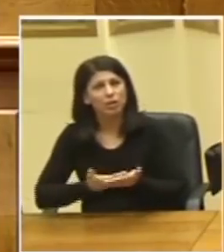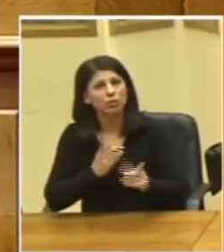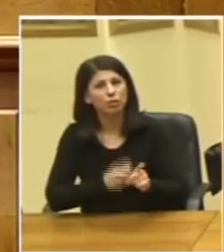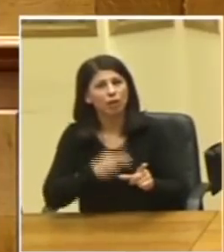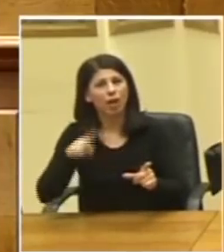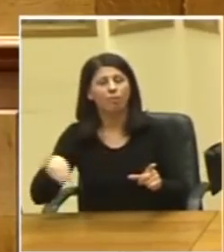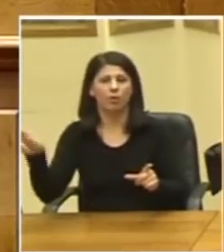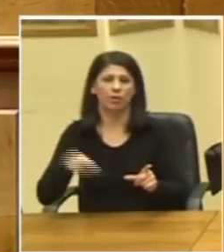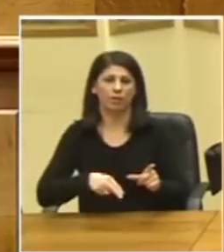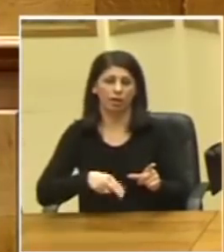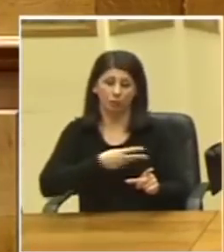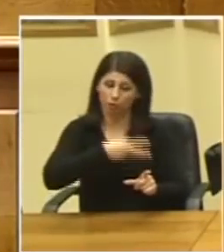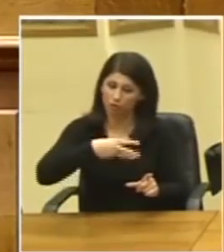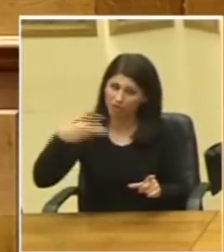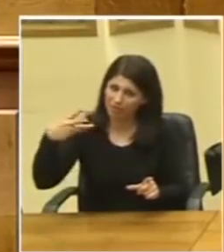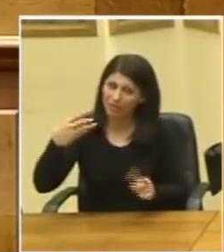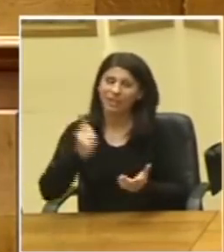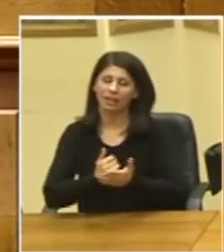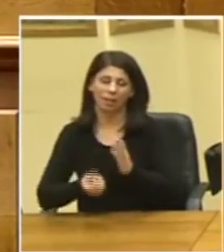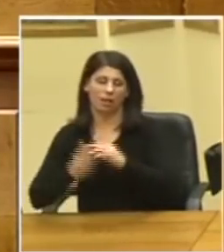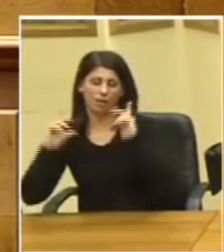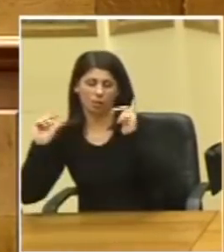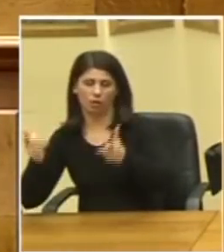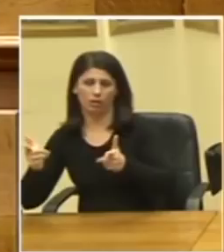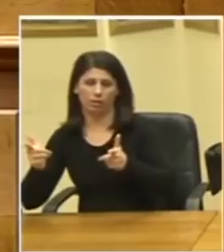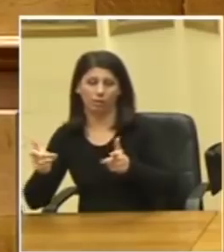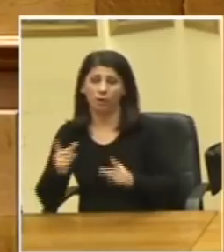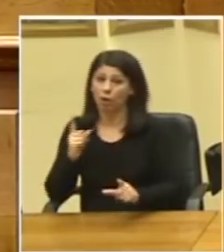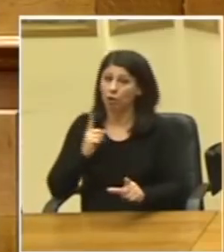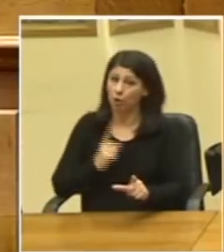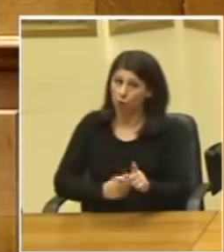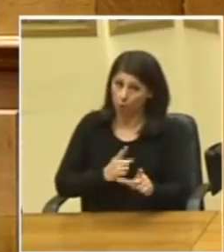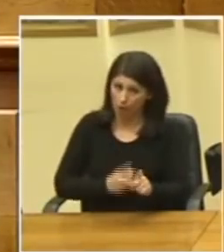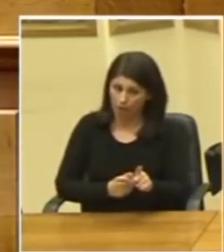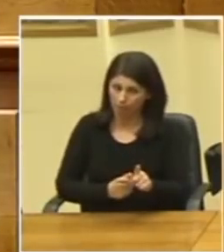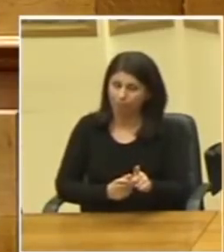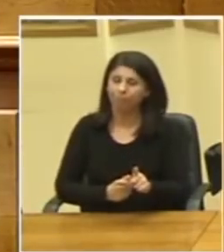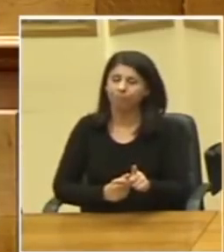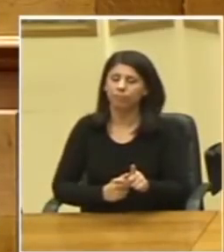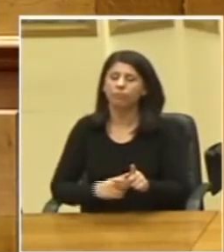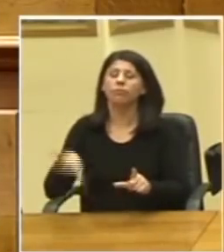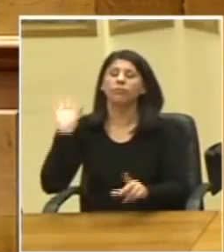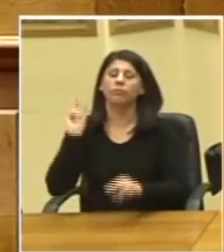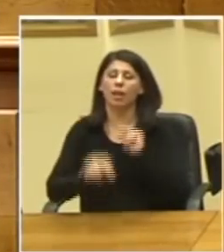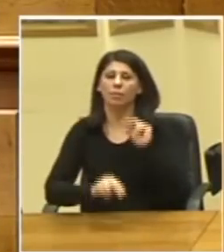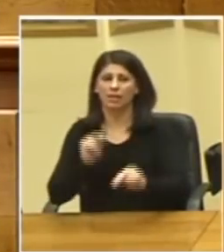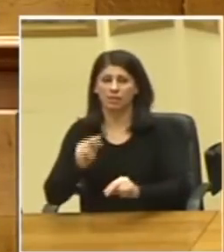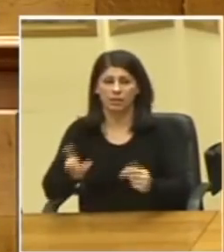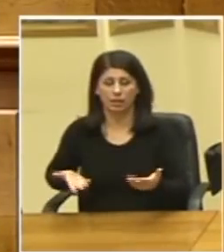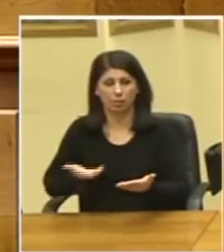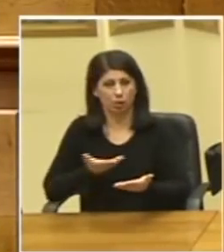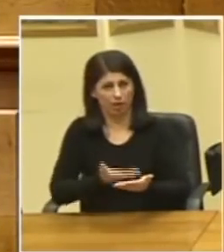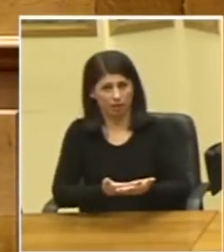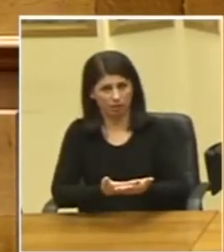το ΣΥΡΙΖΑ όσο και από τη Νέα Δημοκρατία. Το ΚΚΕ καταψήφισε τις